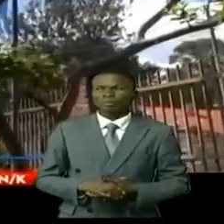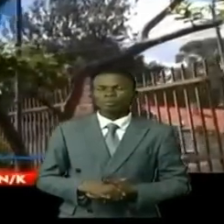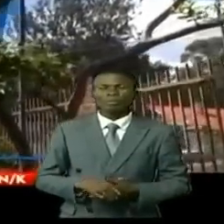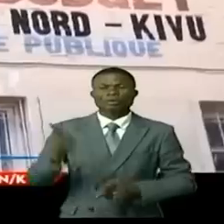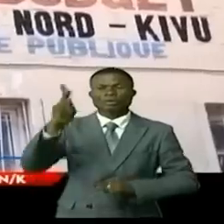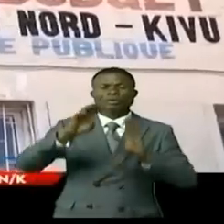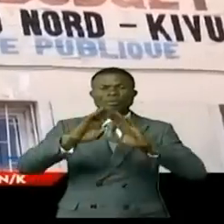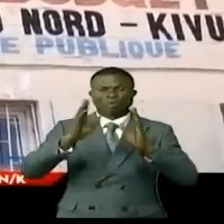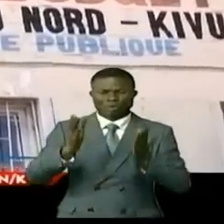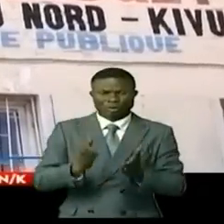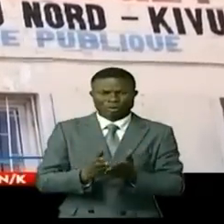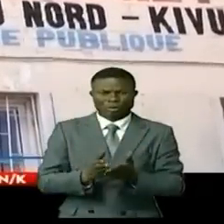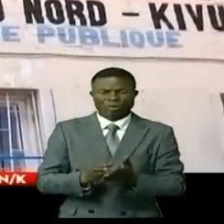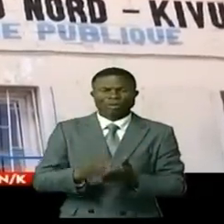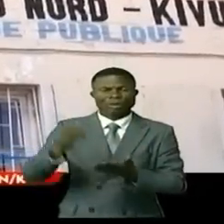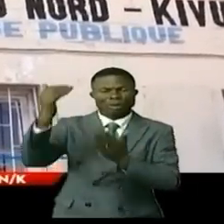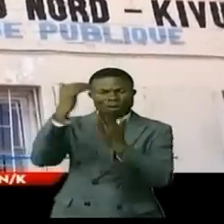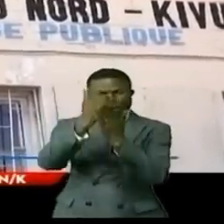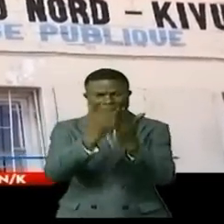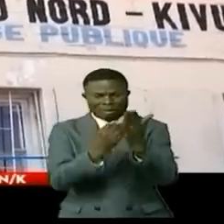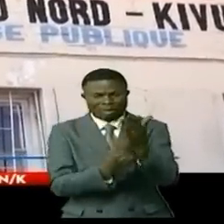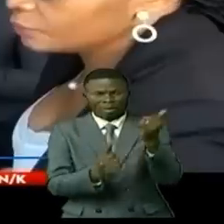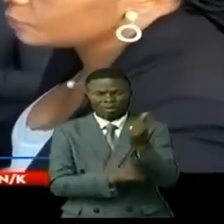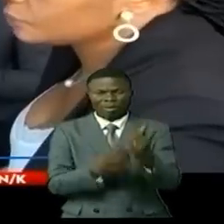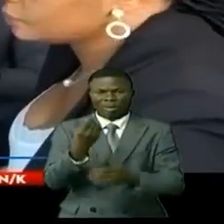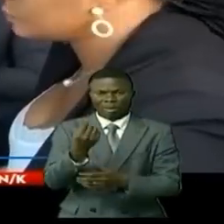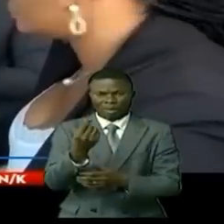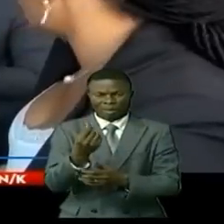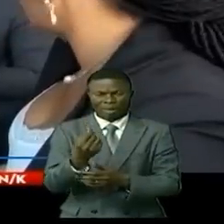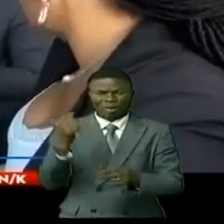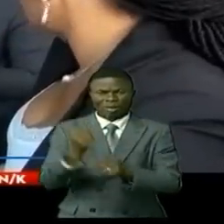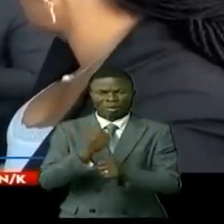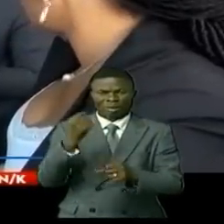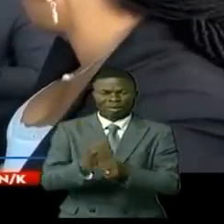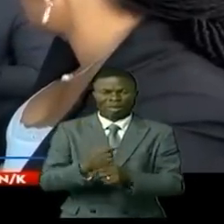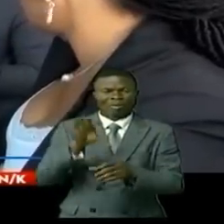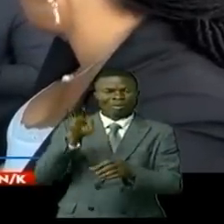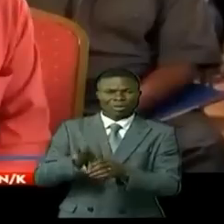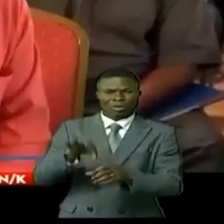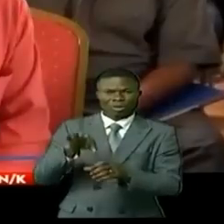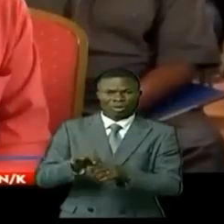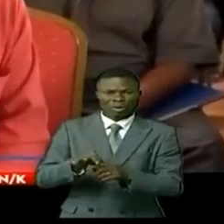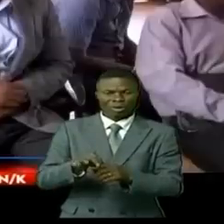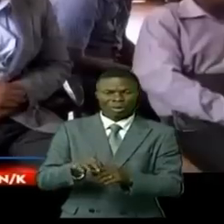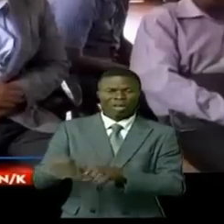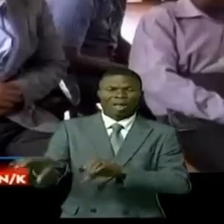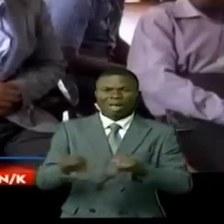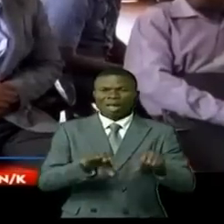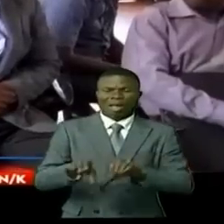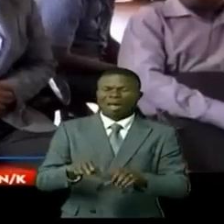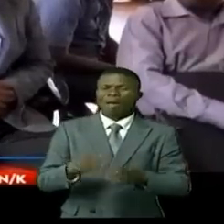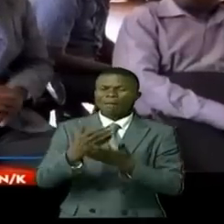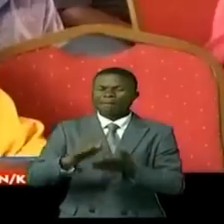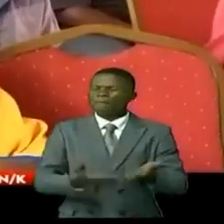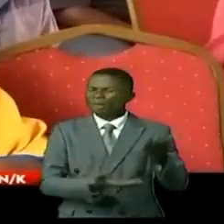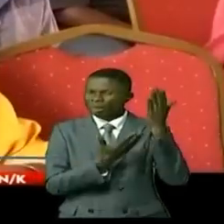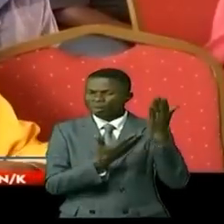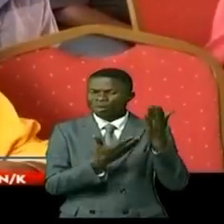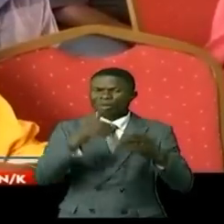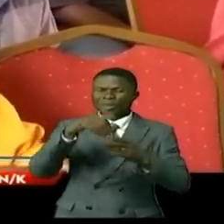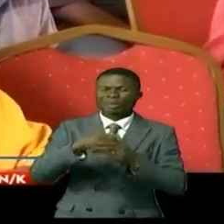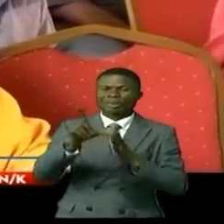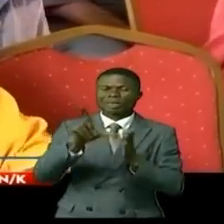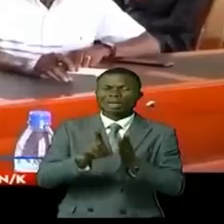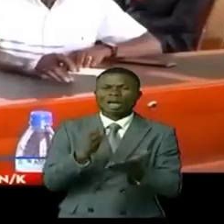la population et le recensement ainsi que le financement des opérations électorales sont les axes prioritaires contenus dans la loi